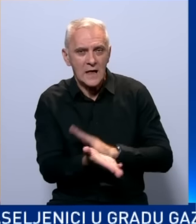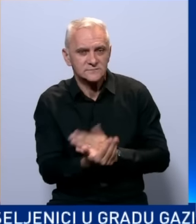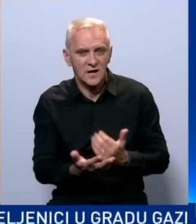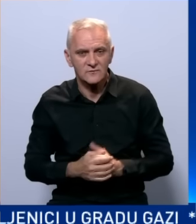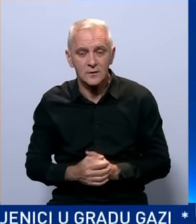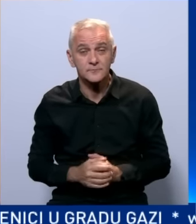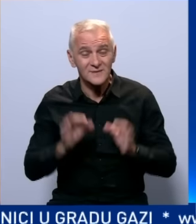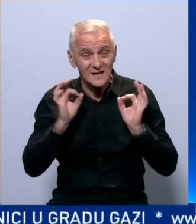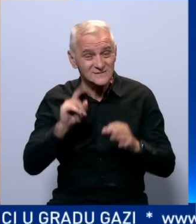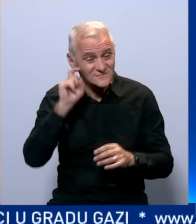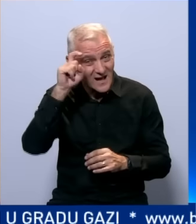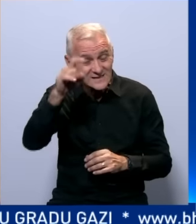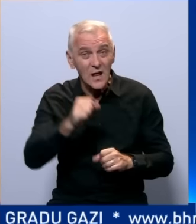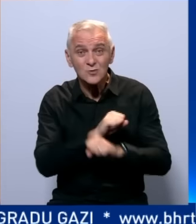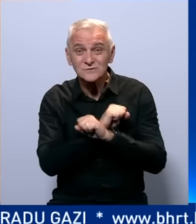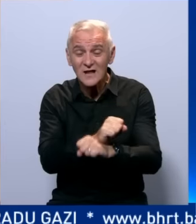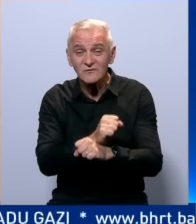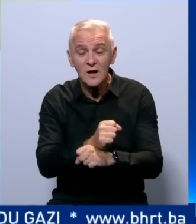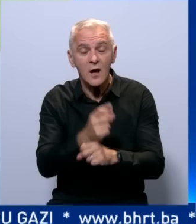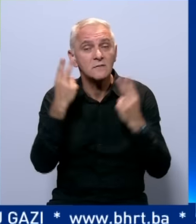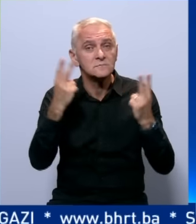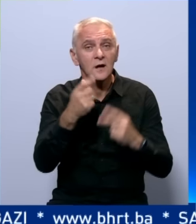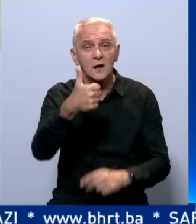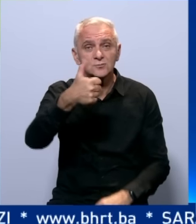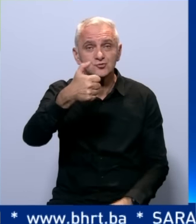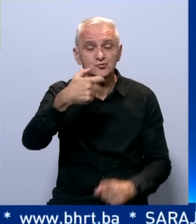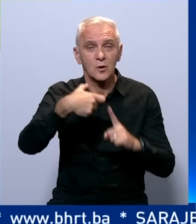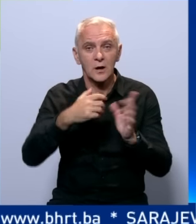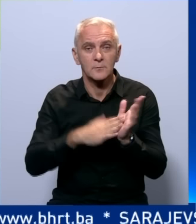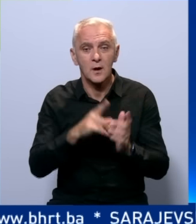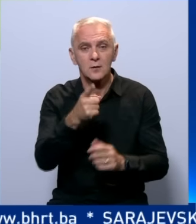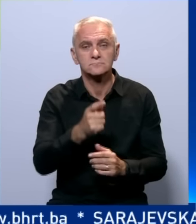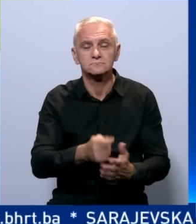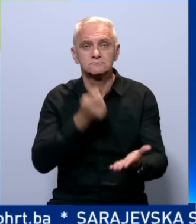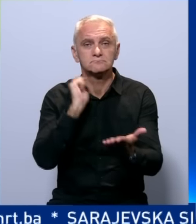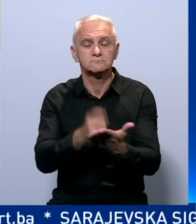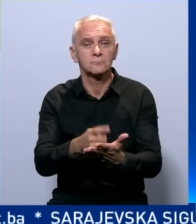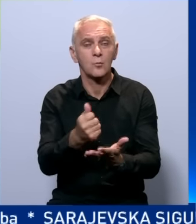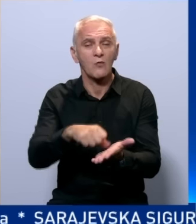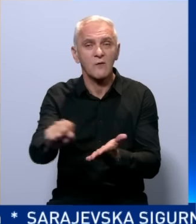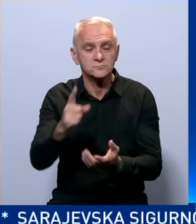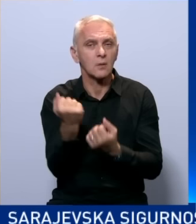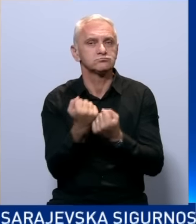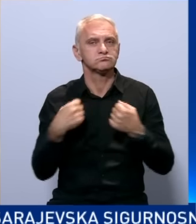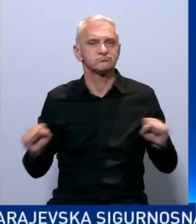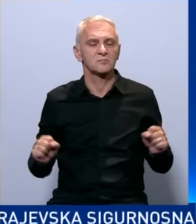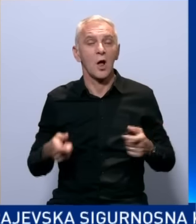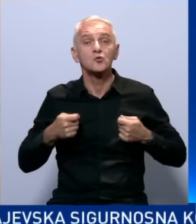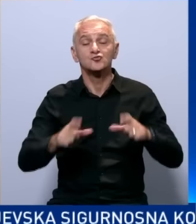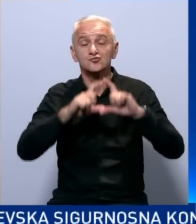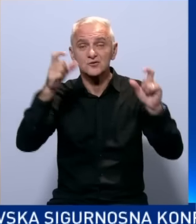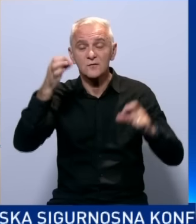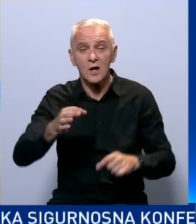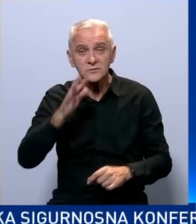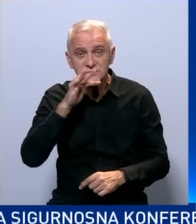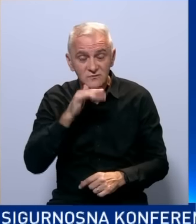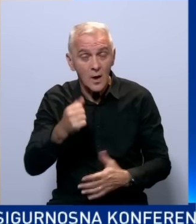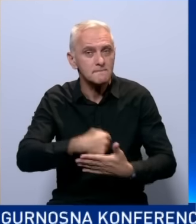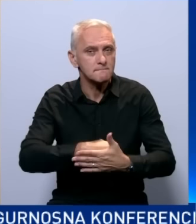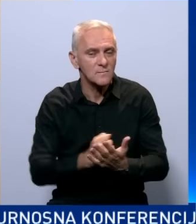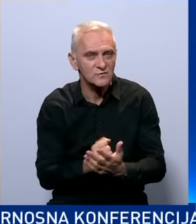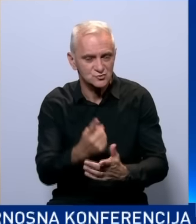Za svaki dan u zatvoru koji vrijedi 100 maraka, Kasumović je uplatio novac i ostao na slobodi. Iz tužilaštva kantona Sarajevo potvrdili su